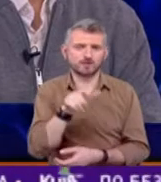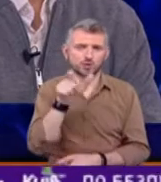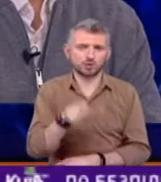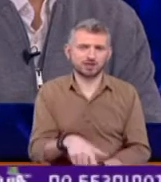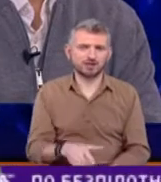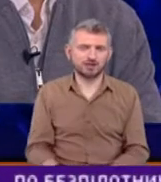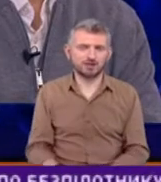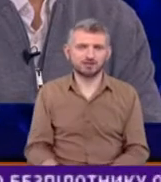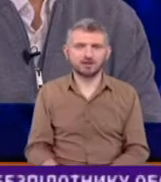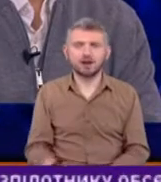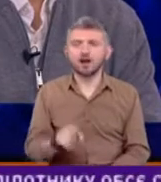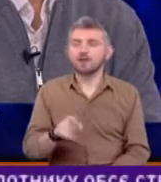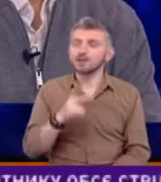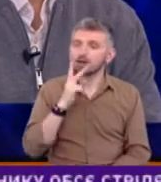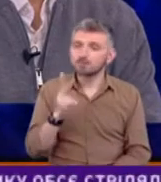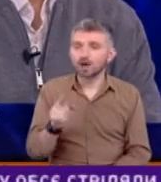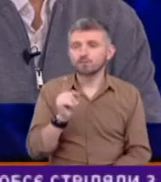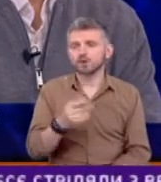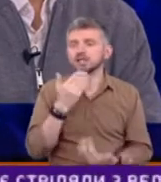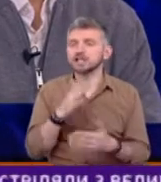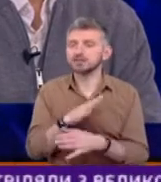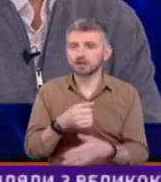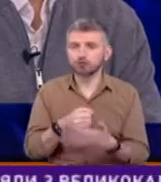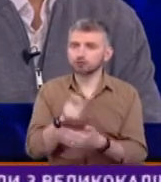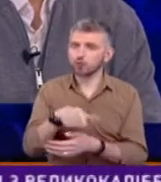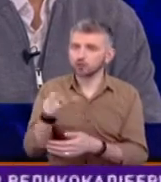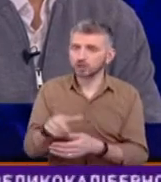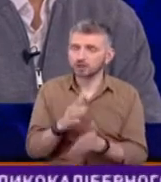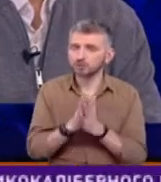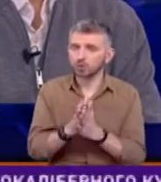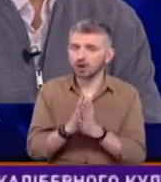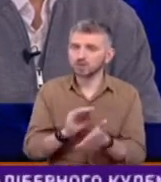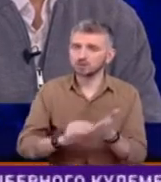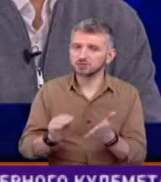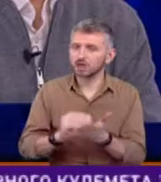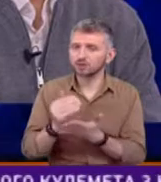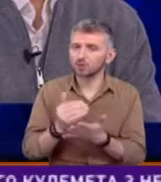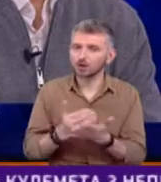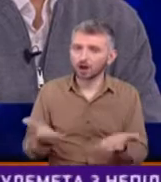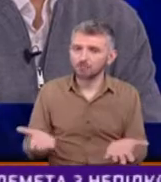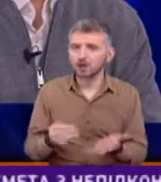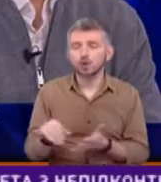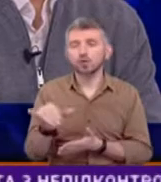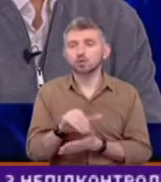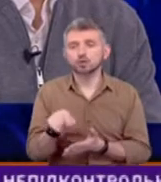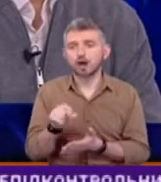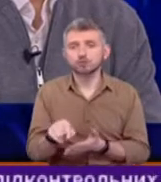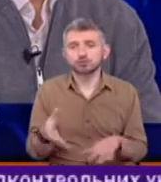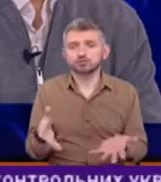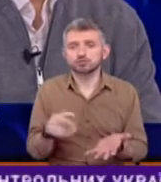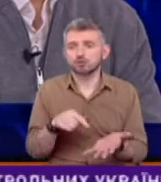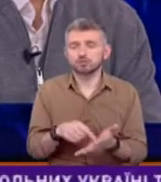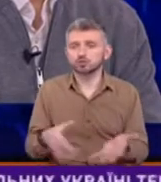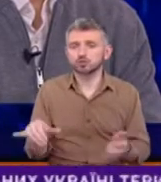людина. А вони, бачите, а вони не звертаються до людей з проханням написати програми. І куди тут бідному